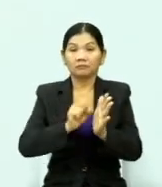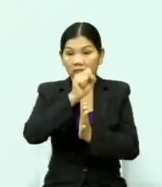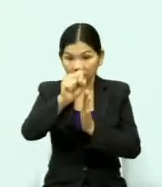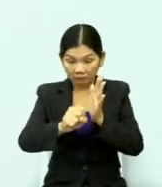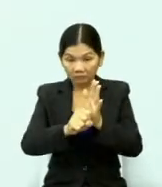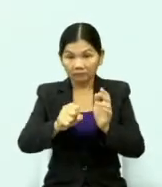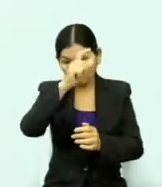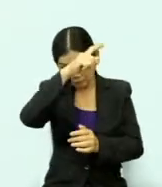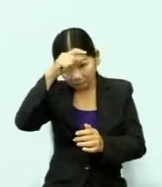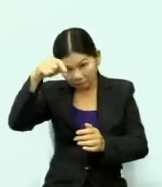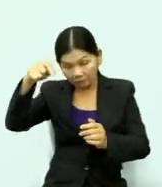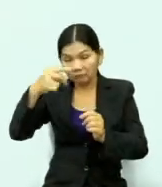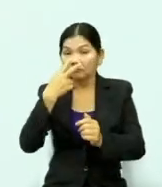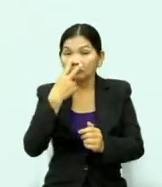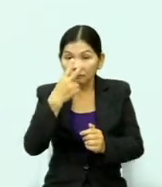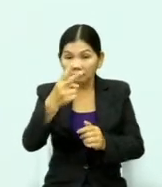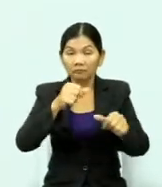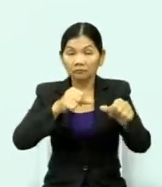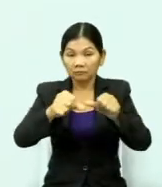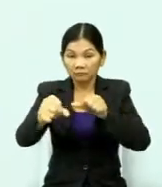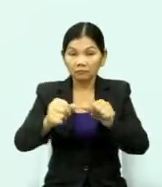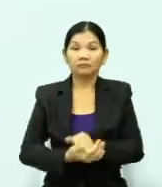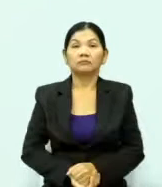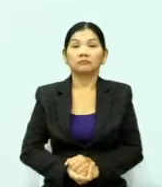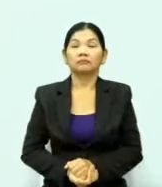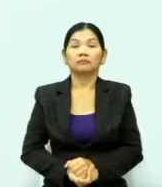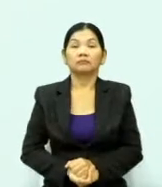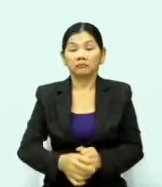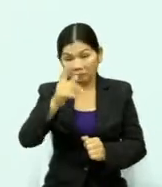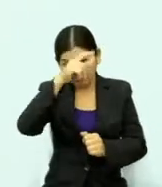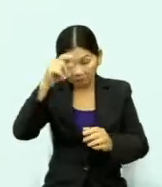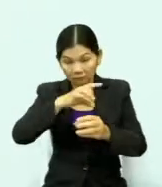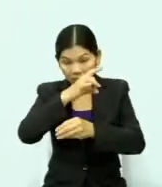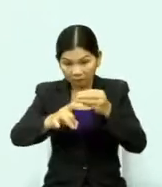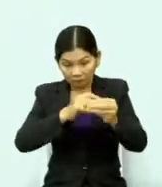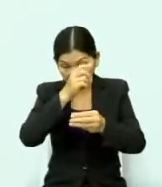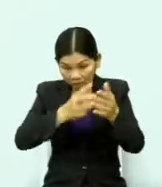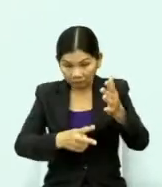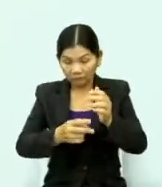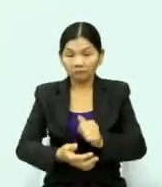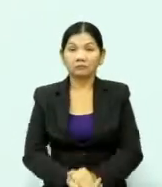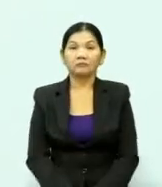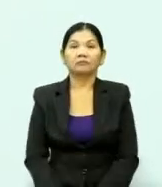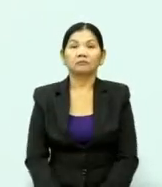sạch rừng nhược bàn này con. Ta bần tuộp thịt ní. Sạch rừng dưỡng nâng này dây bây giờ vậy con.